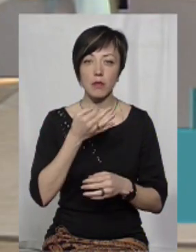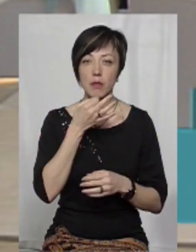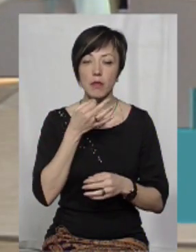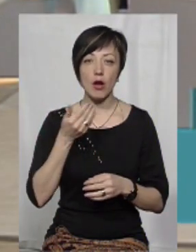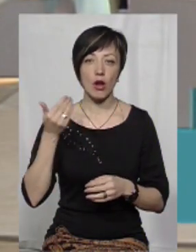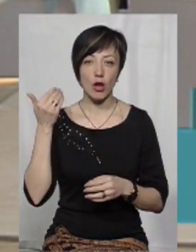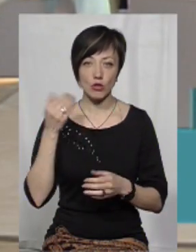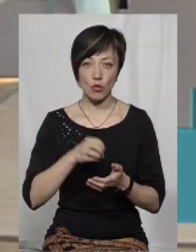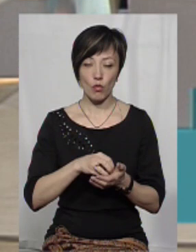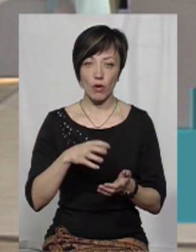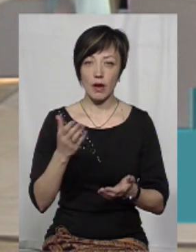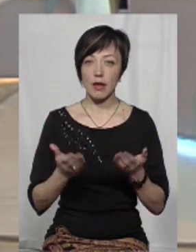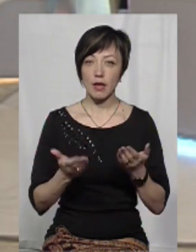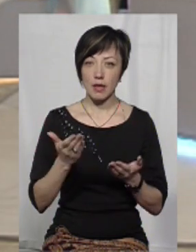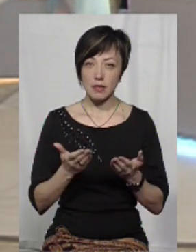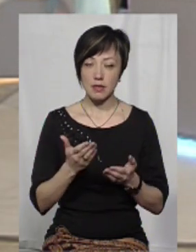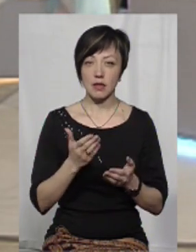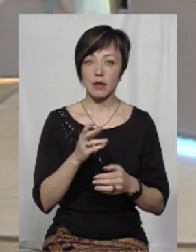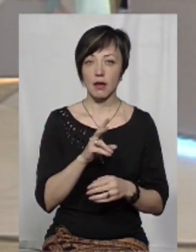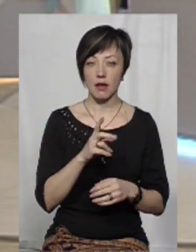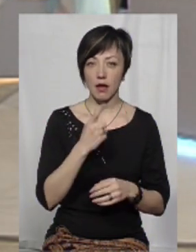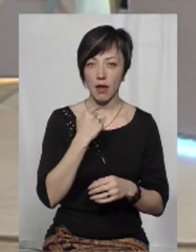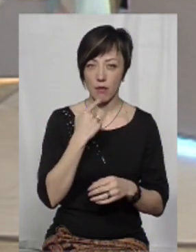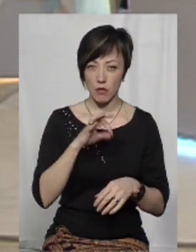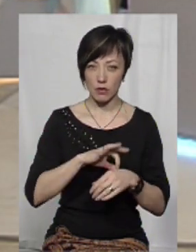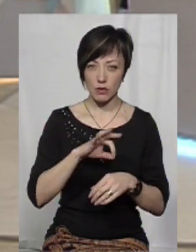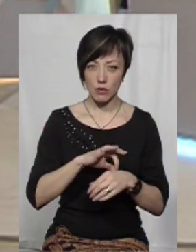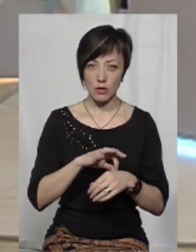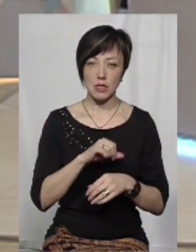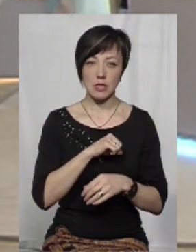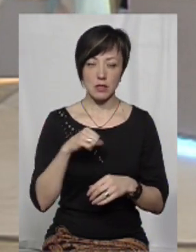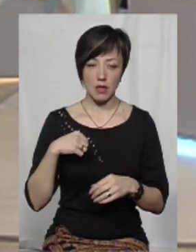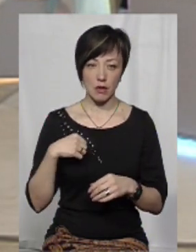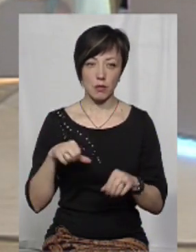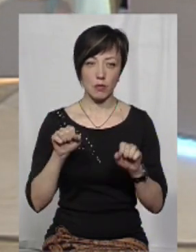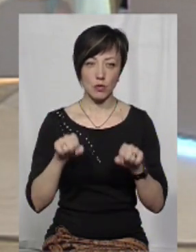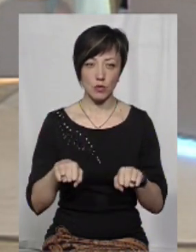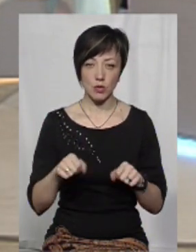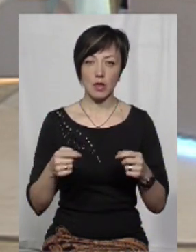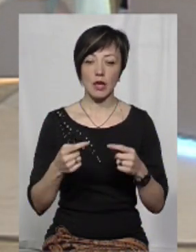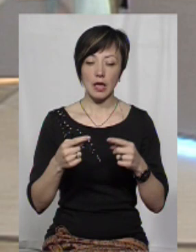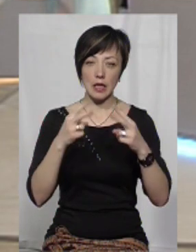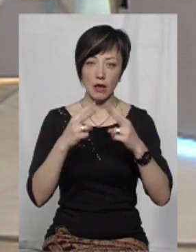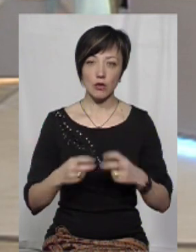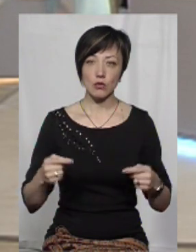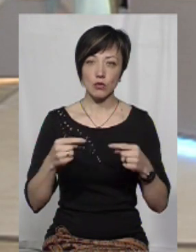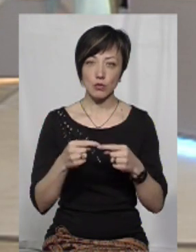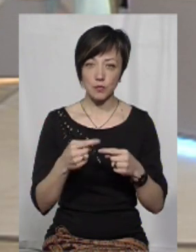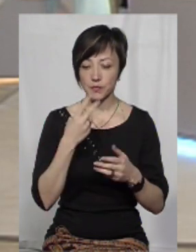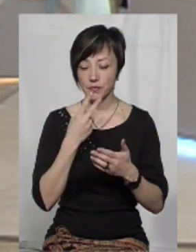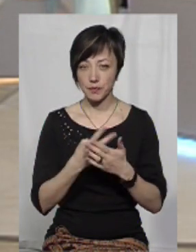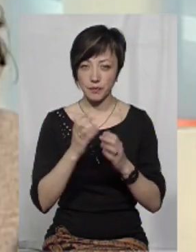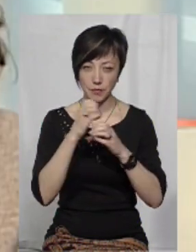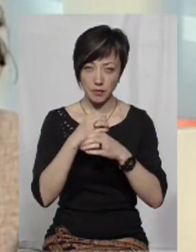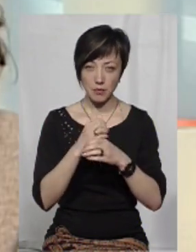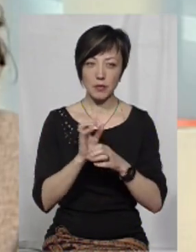опухоль. Если гемобластозы, мы достаточно сами уже диагностируем их тут, пунктируем, смотрим